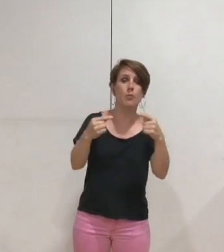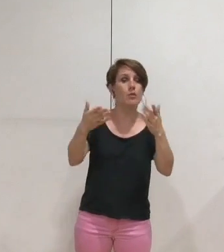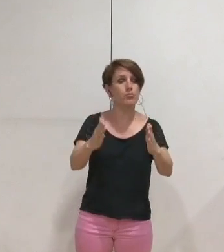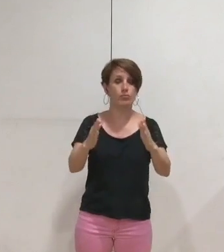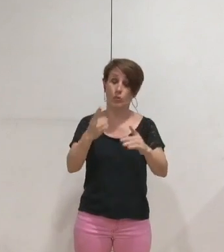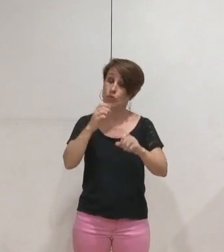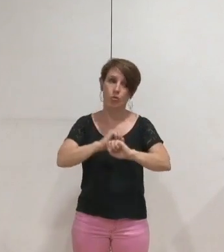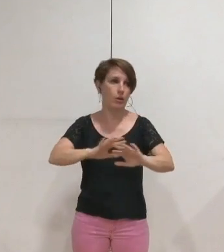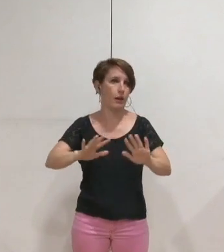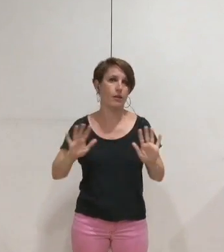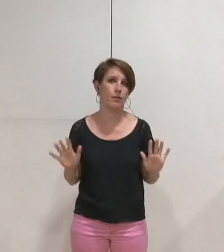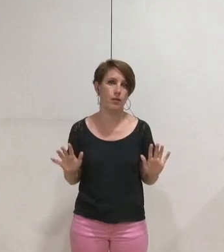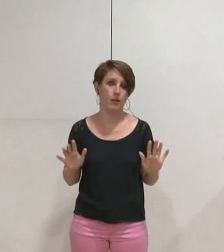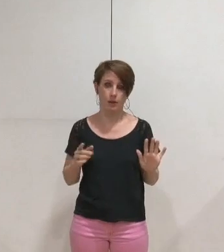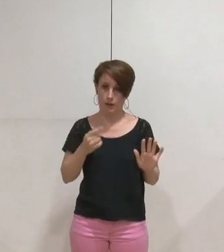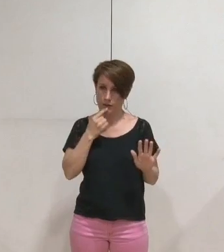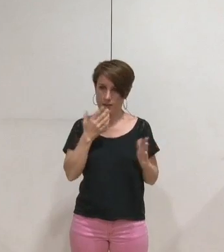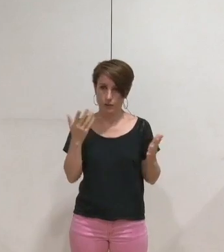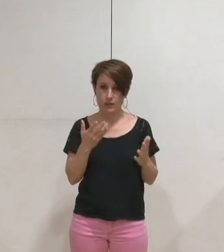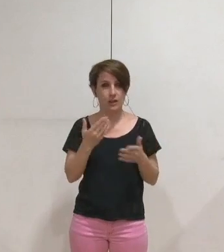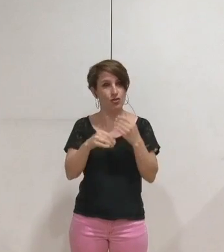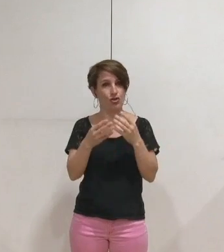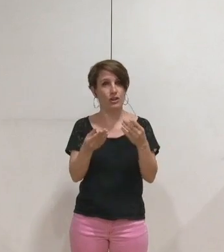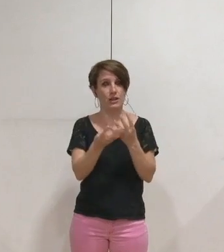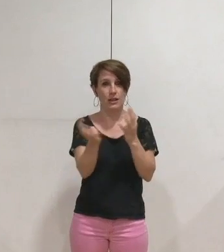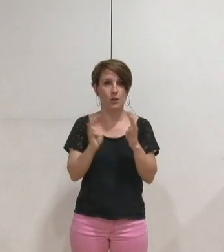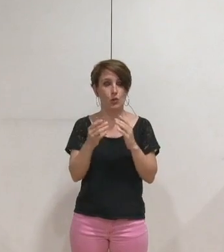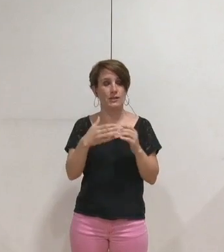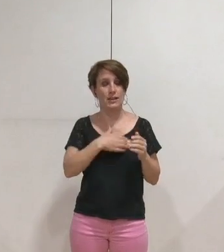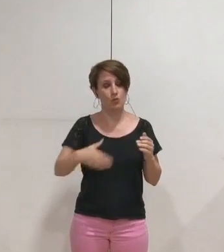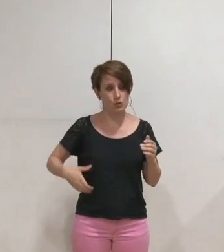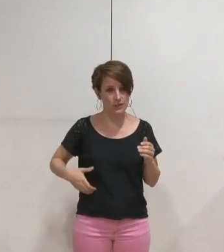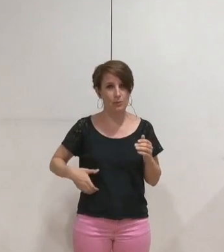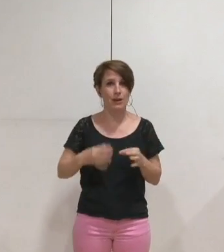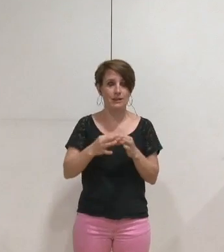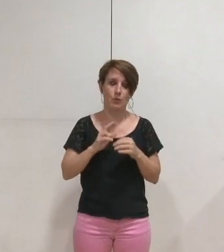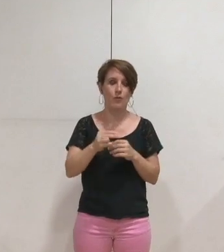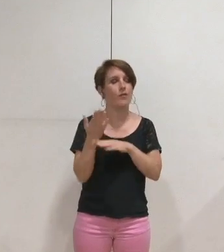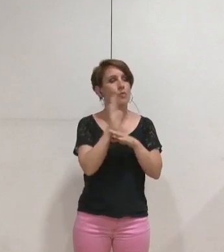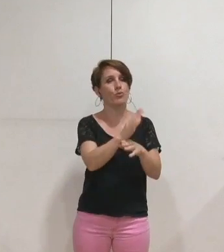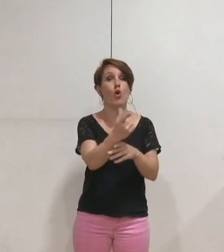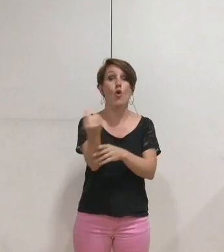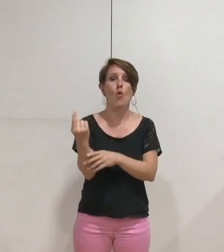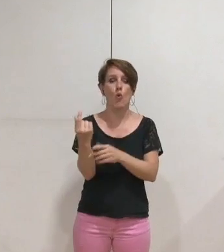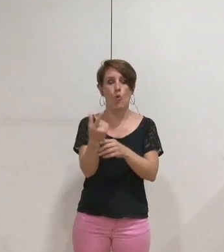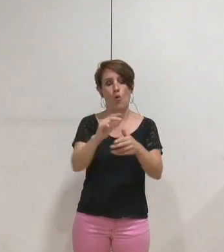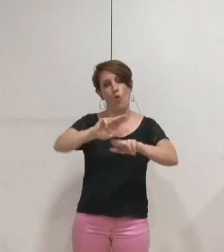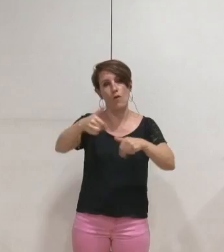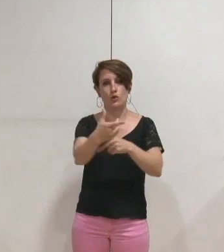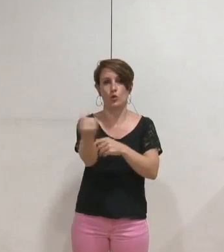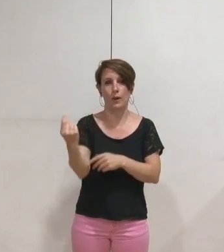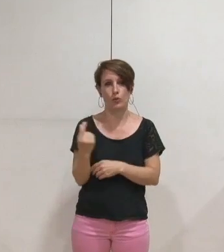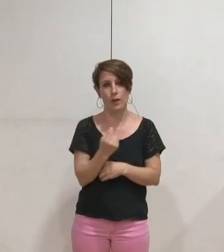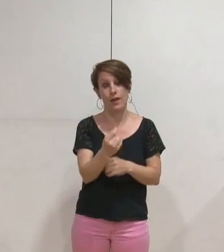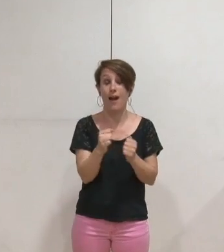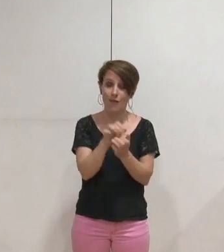parfaitement claires donc on présentera au conseil municipal de septembre l'ensemble des conventions de partenariat qui incluront tout ça et enfin à l'article